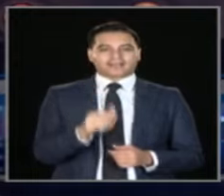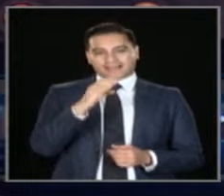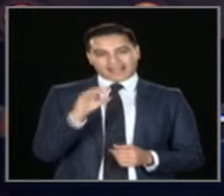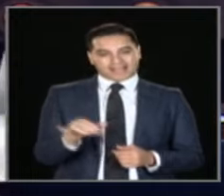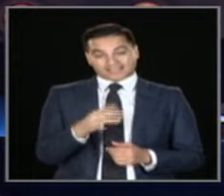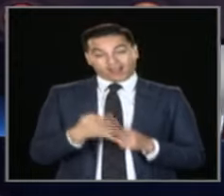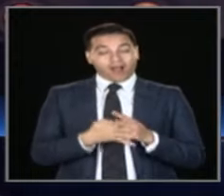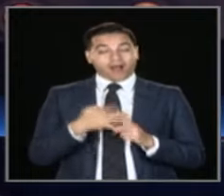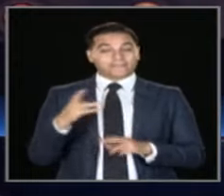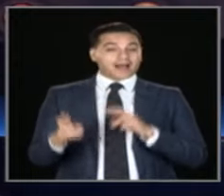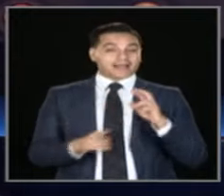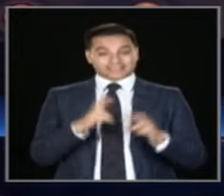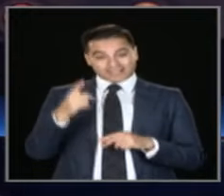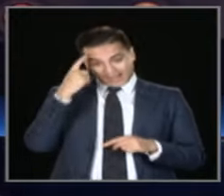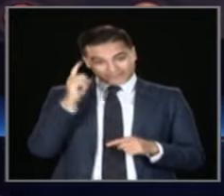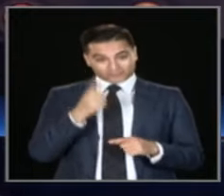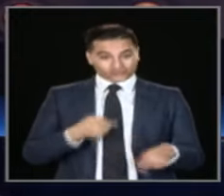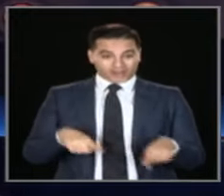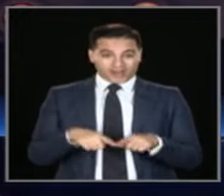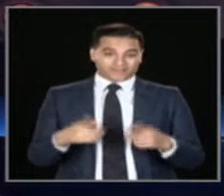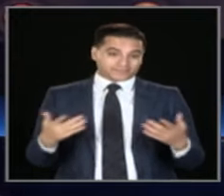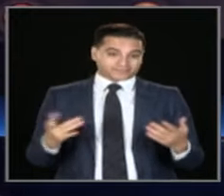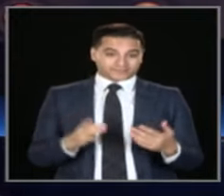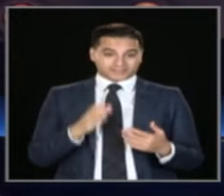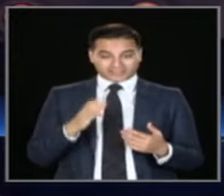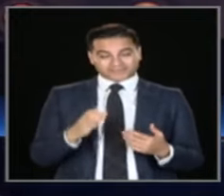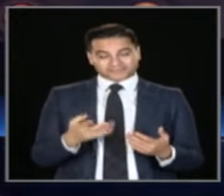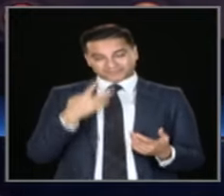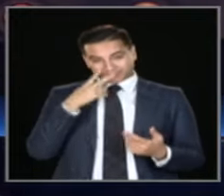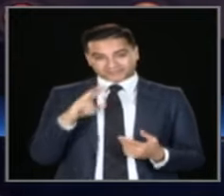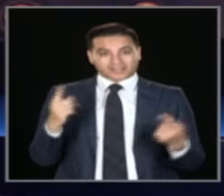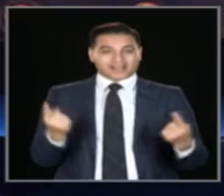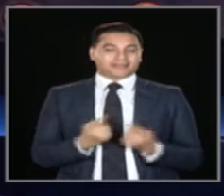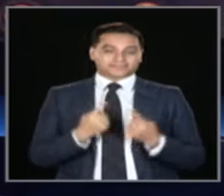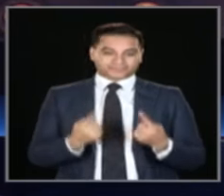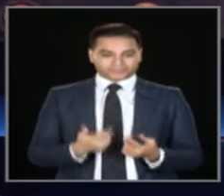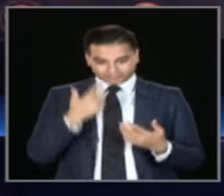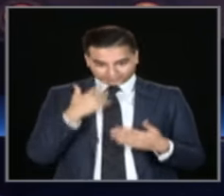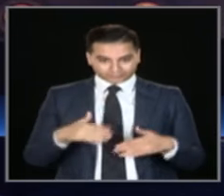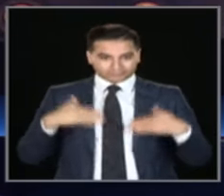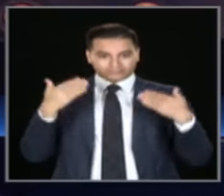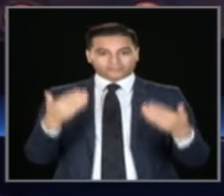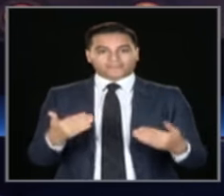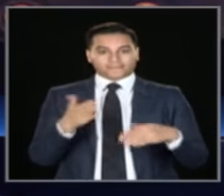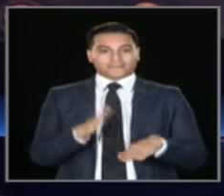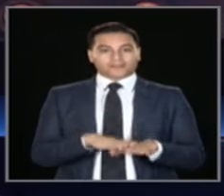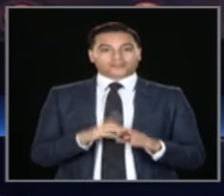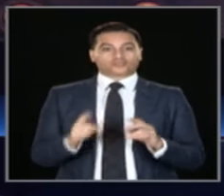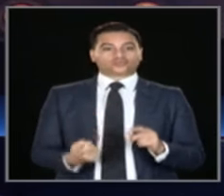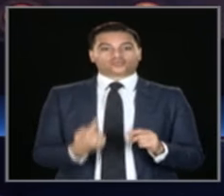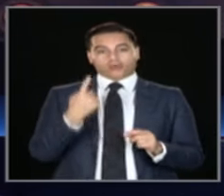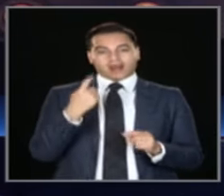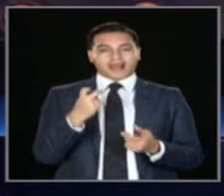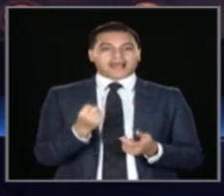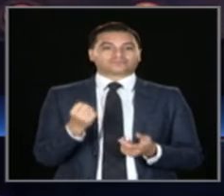أربع أسئلة ما تجاوبوش. طبعاً الإجابة الصحيحة نورة ناجي. سؤال